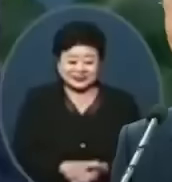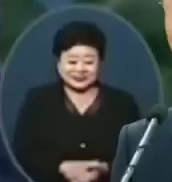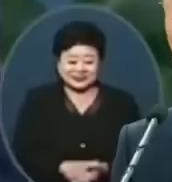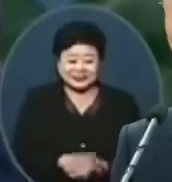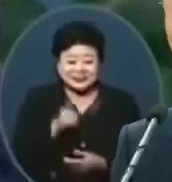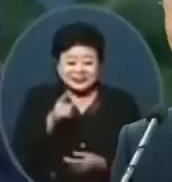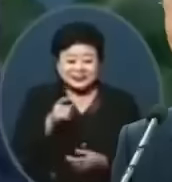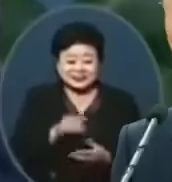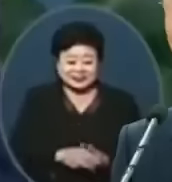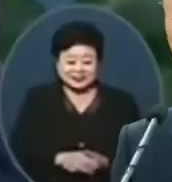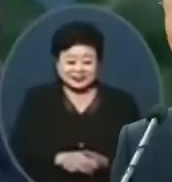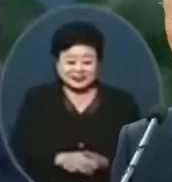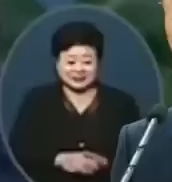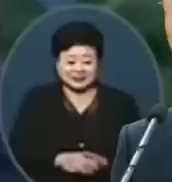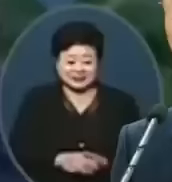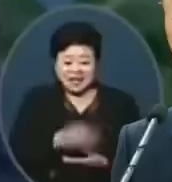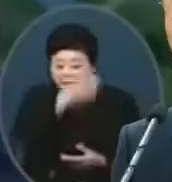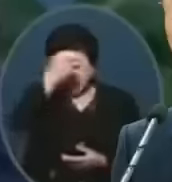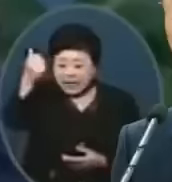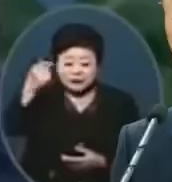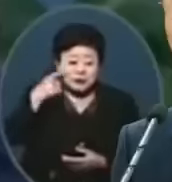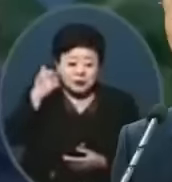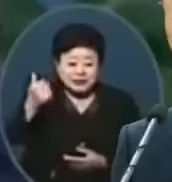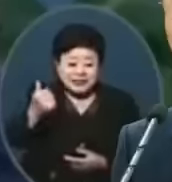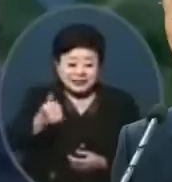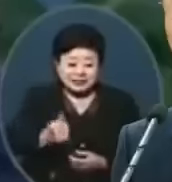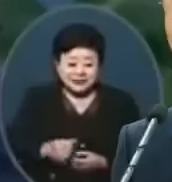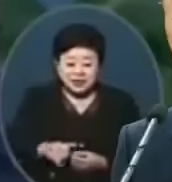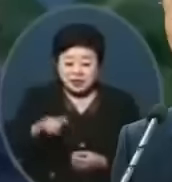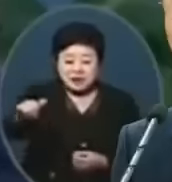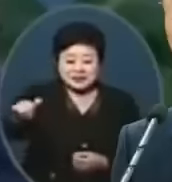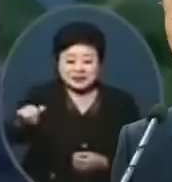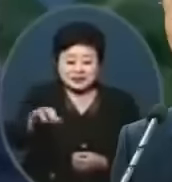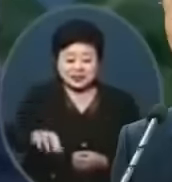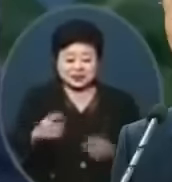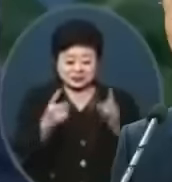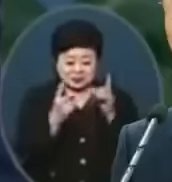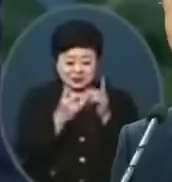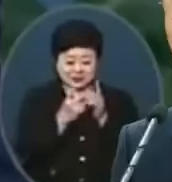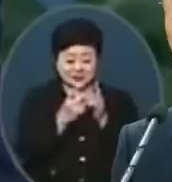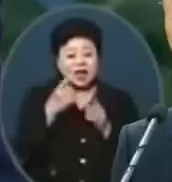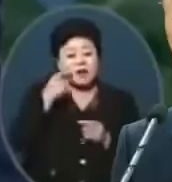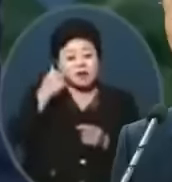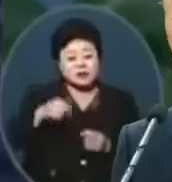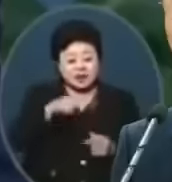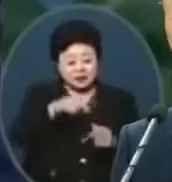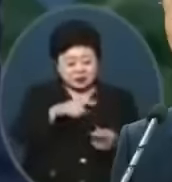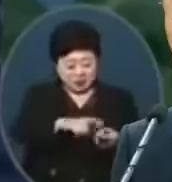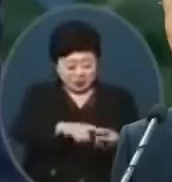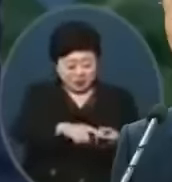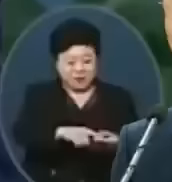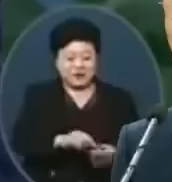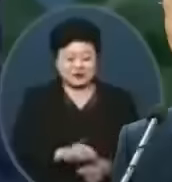그 할아버지 목사 병장에 나를 마중하러 나왔어요. 목사님 시키는 대로